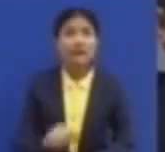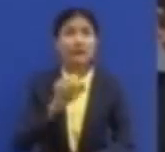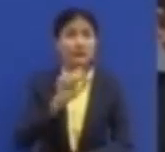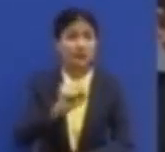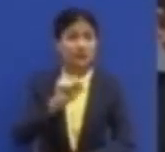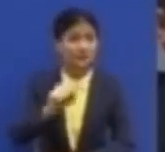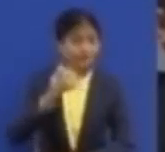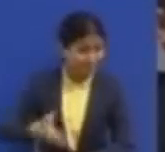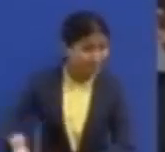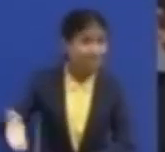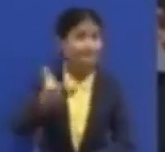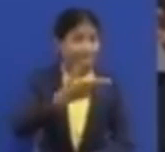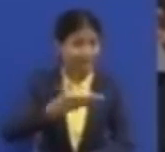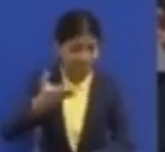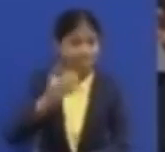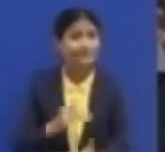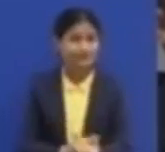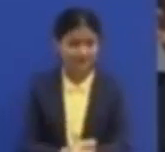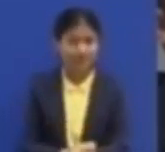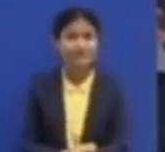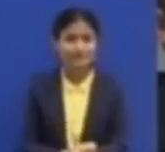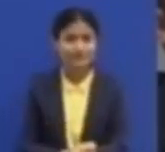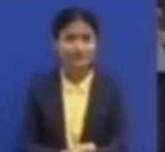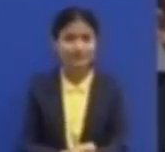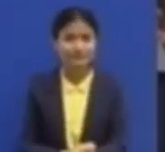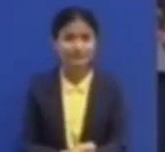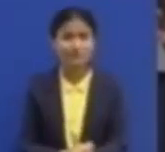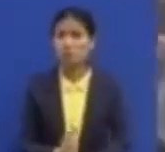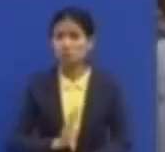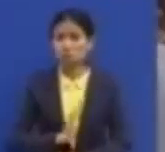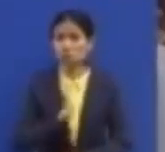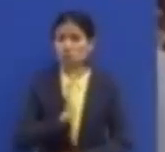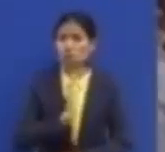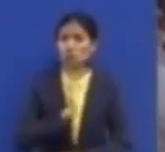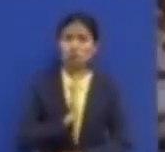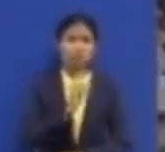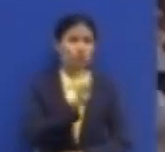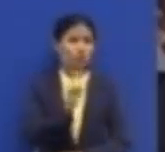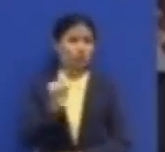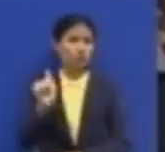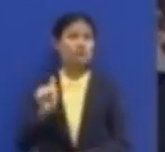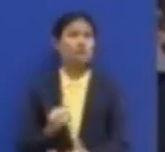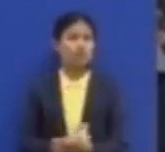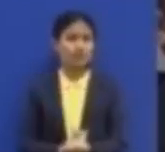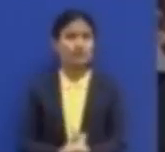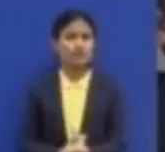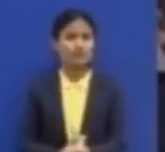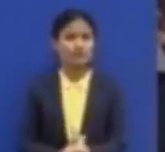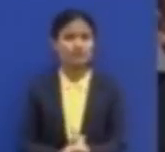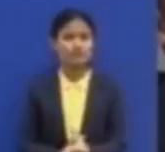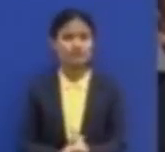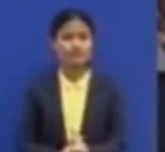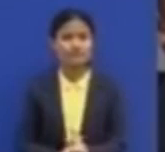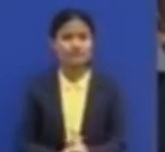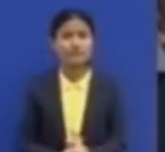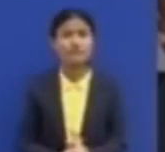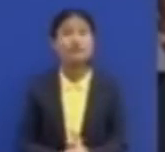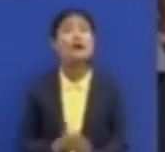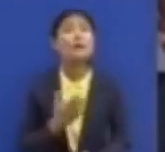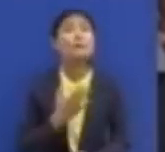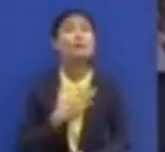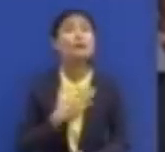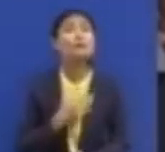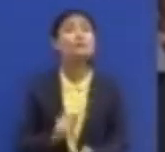ติของพี่น้องประชาชนชาวไทยอันมีพระมหากษัตริย์ทรงเป็นพระประมุขเนี่ยท่านประธานครับผมอยากจะเสนออย่างนี้ว่า